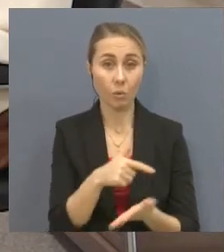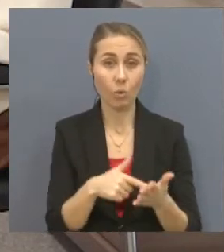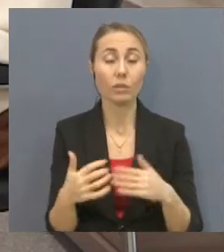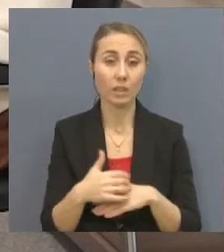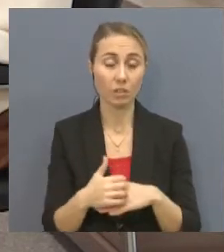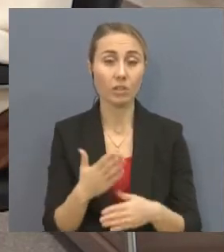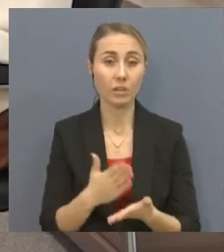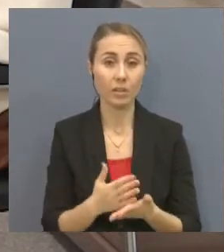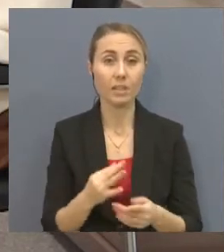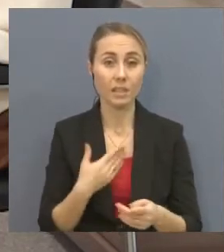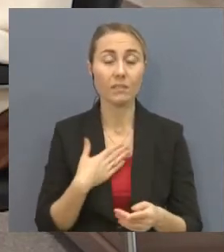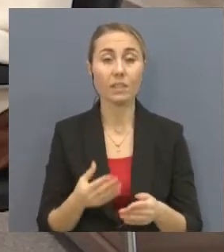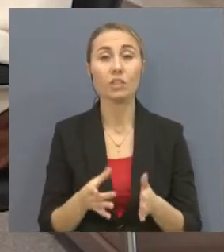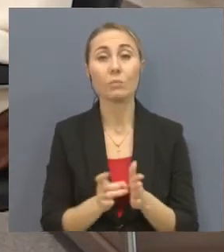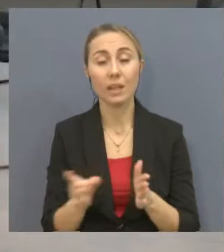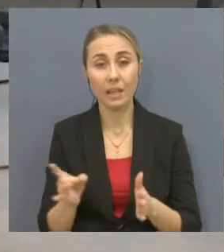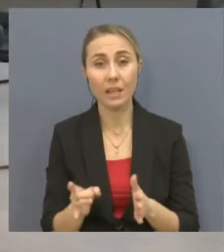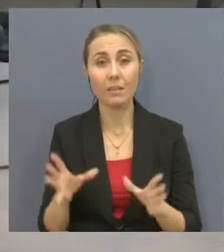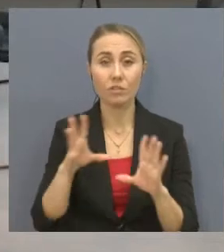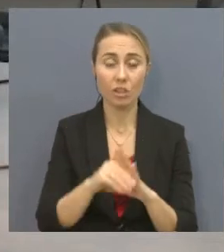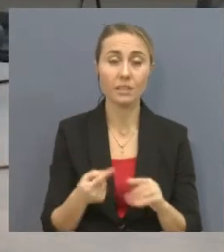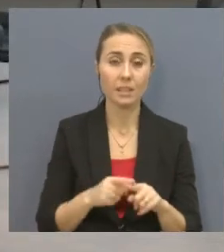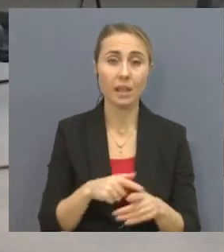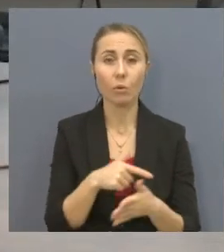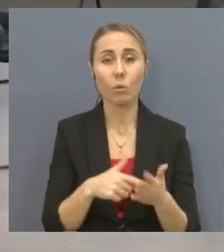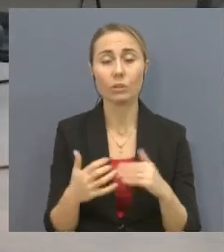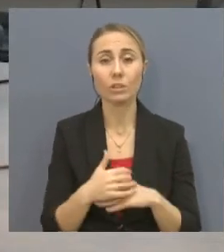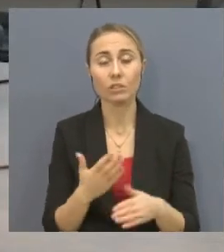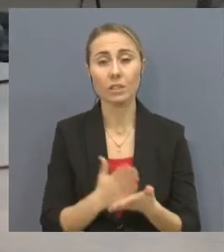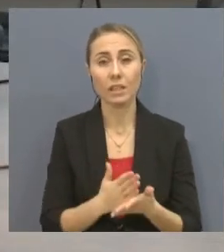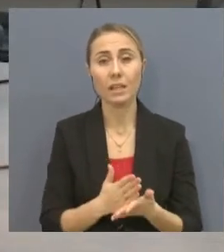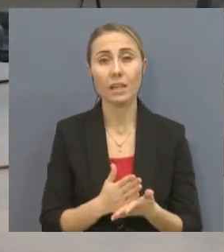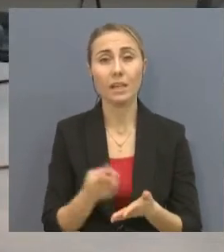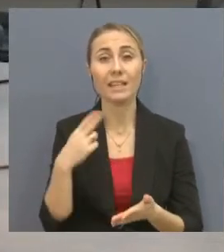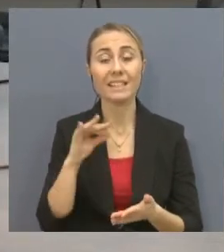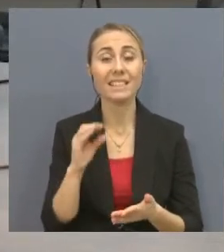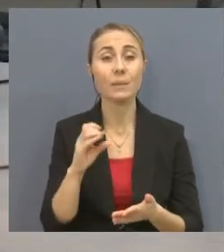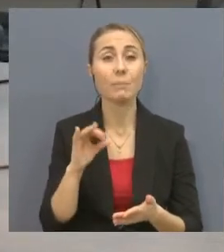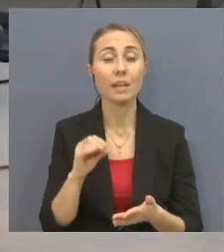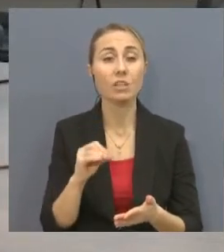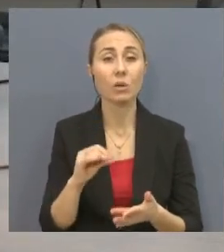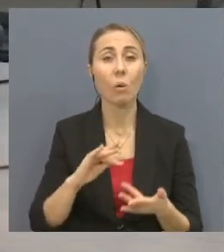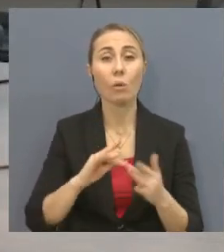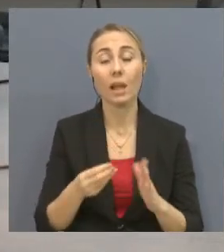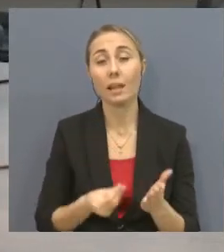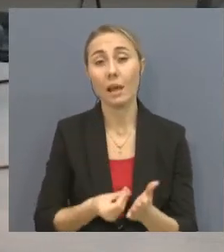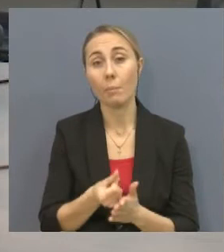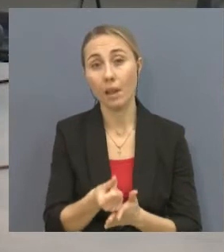sheet of и в нашем регионе в частности это в городе крушит и диспетчеризация он-лайн оплата